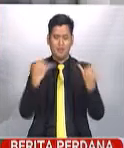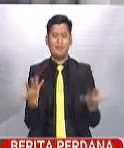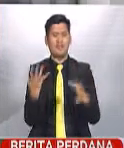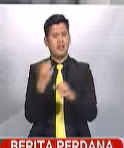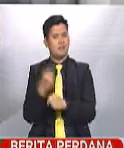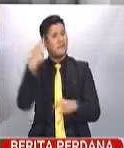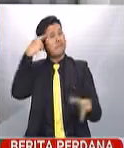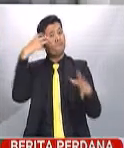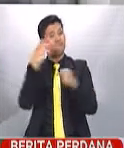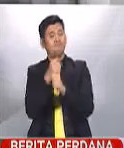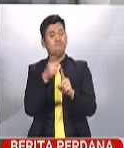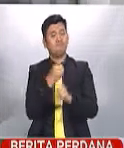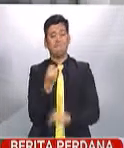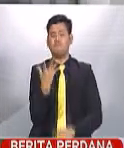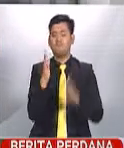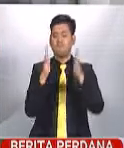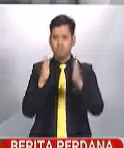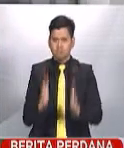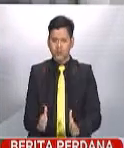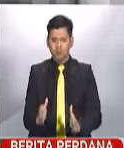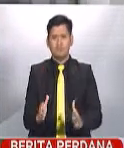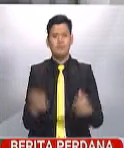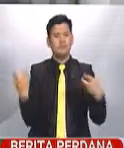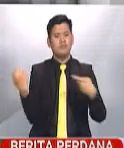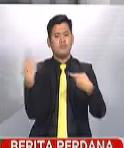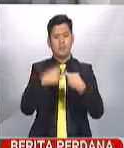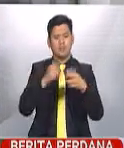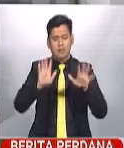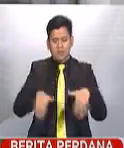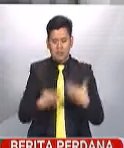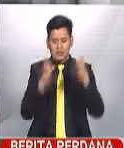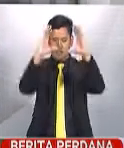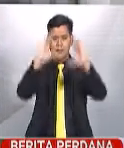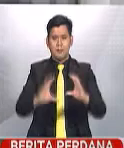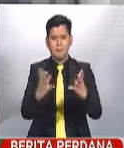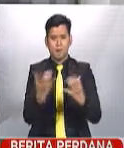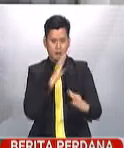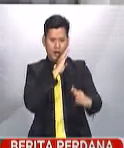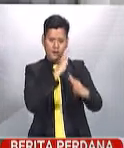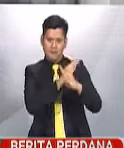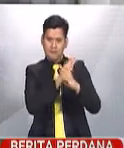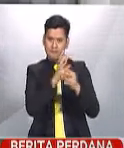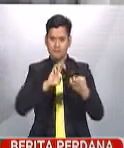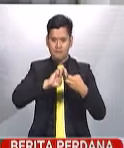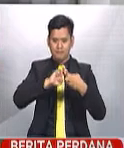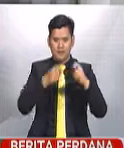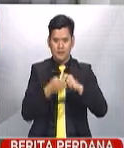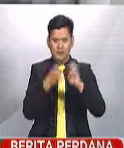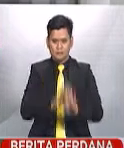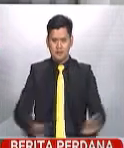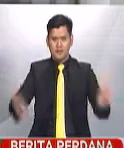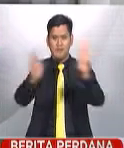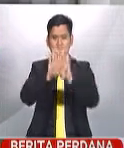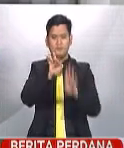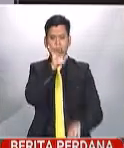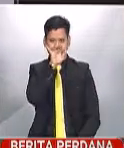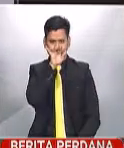mendapatkan pandangan daripada beberapa pihak berhubung kaedah berkesan menangani isu berkenaan.